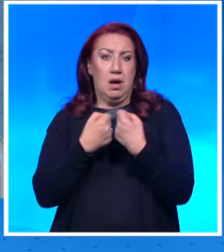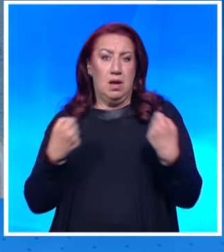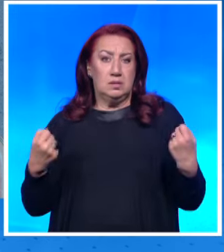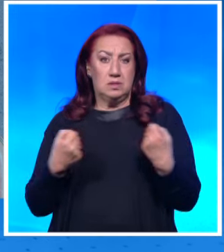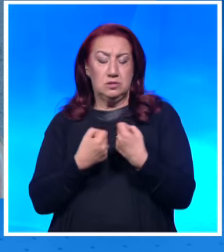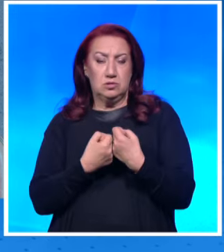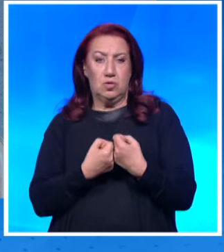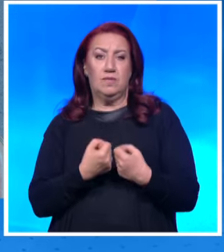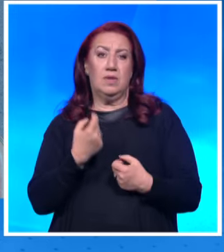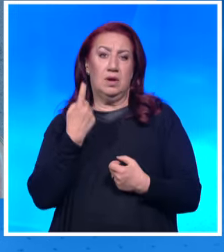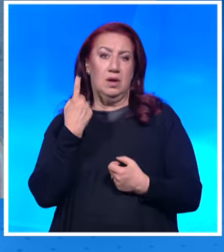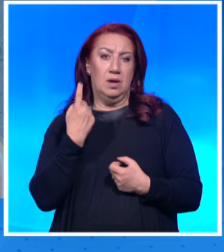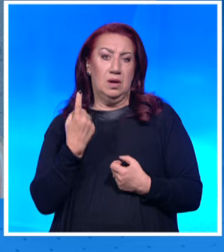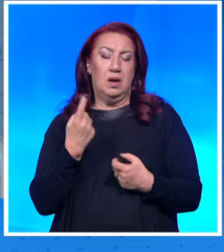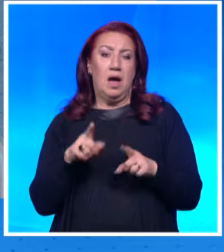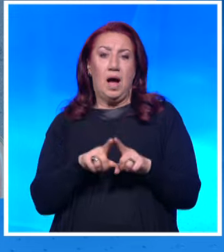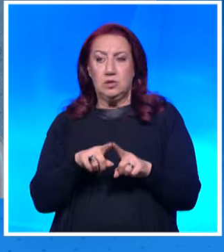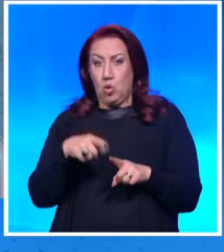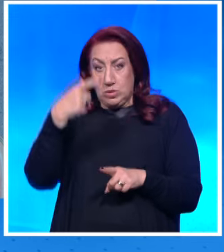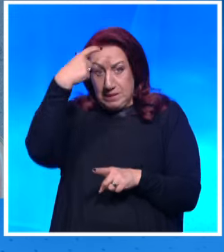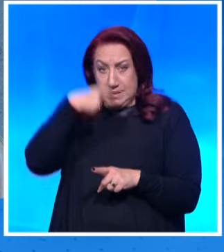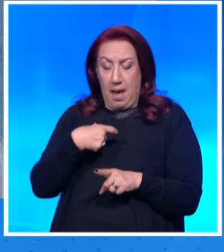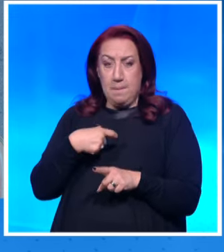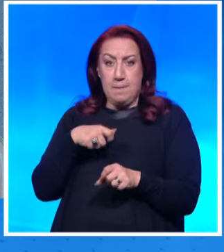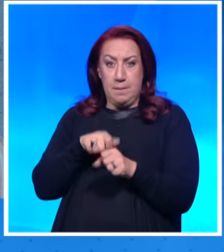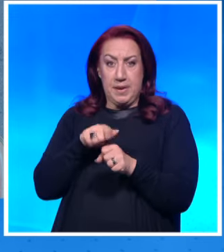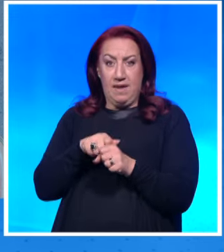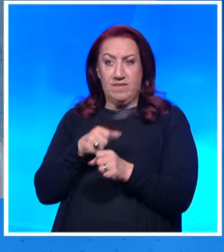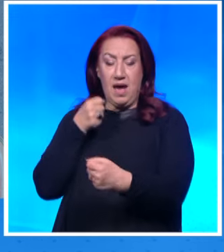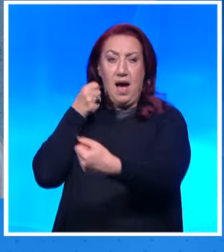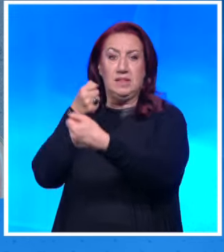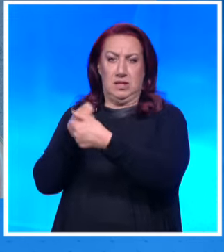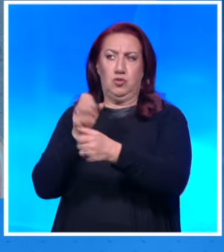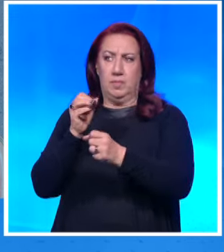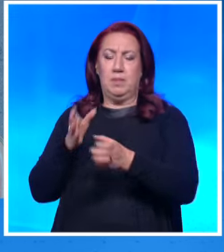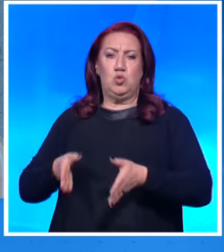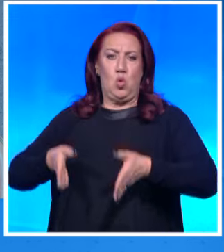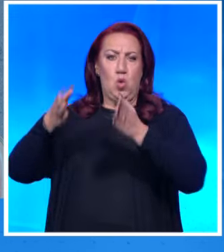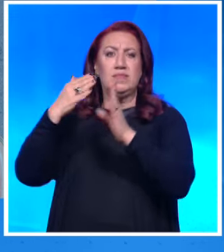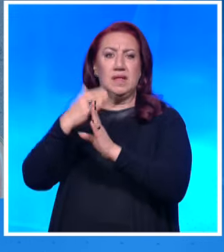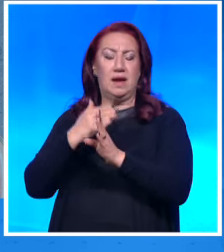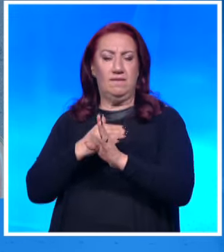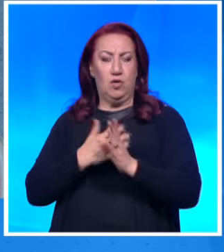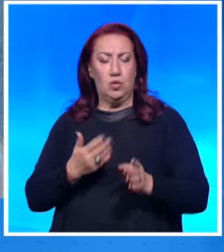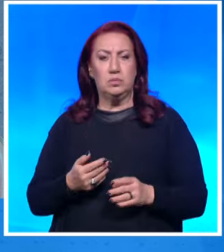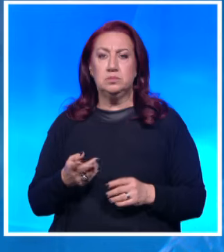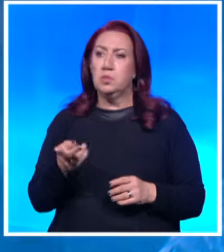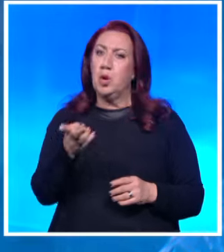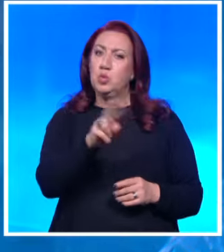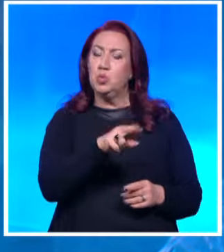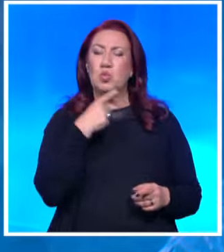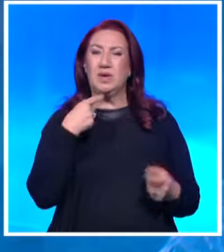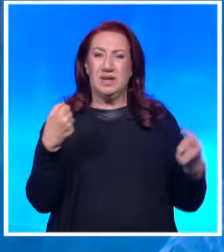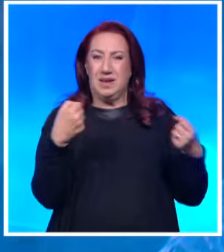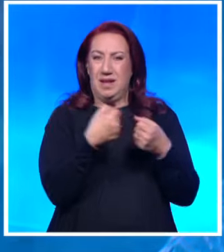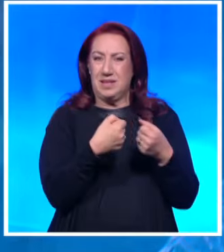превозно средство или така нареченото самокатастрофиране. При другите произшествия и при другите водачи е значително по-малък броя